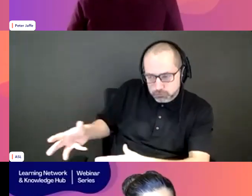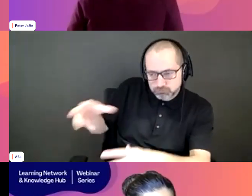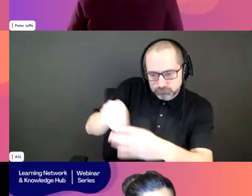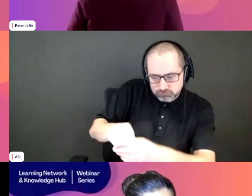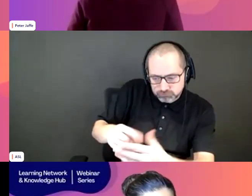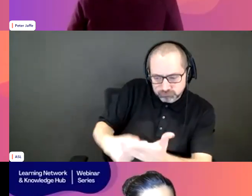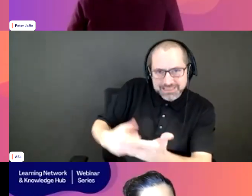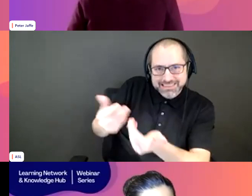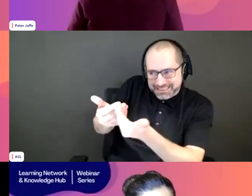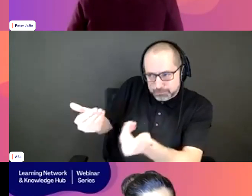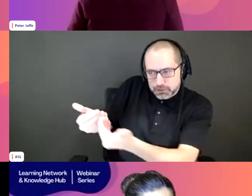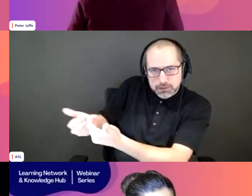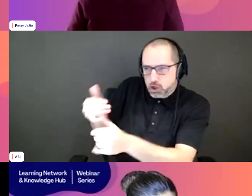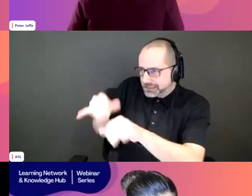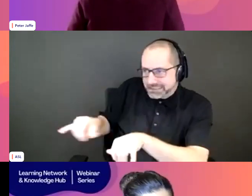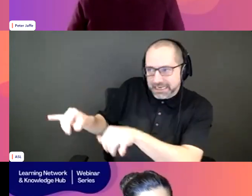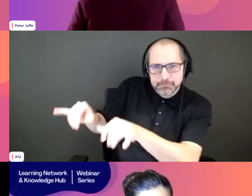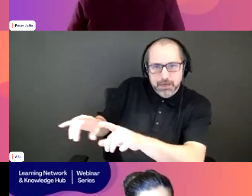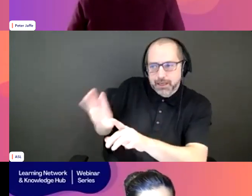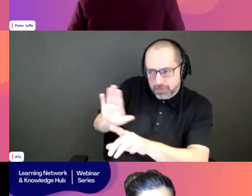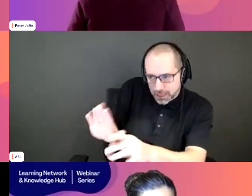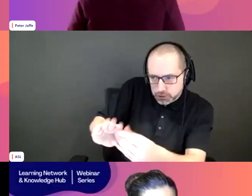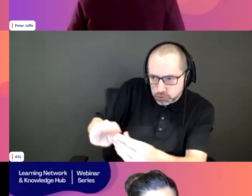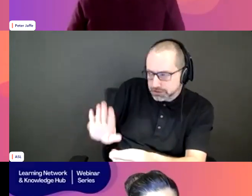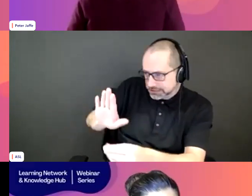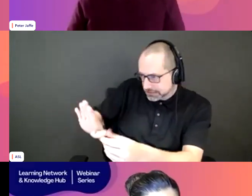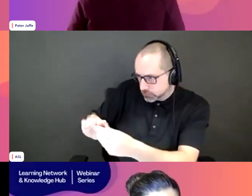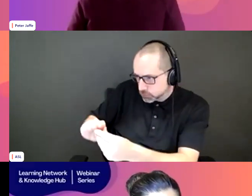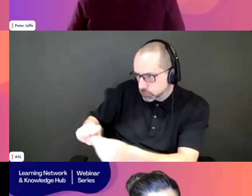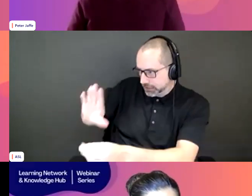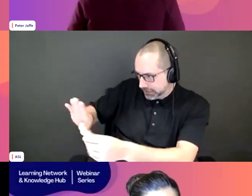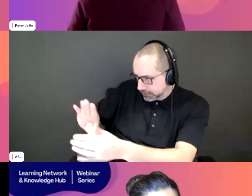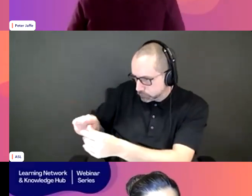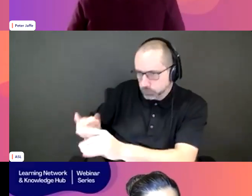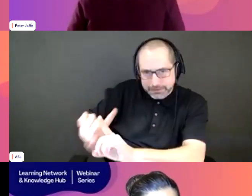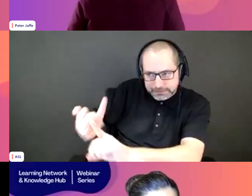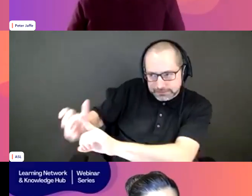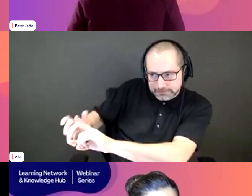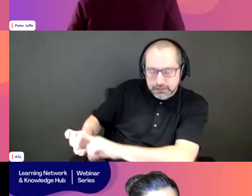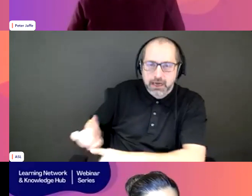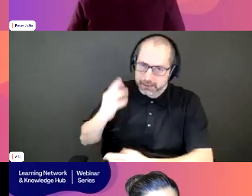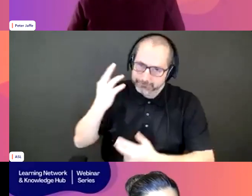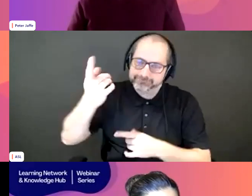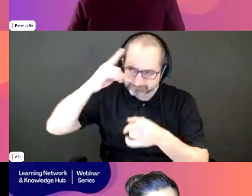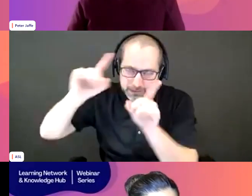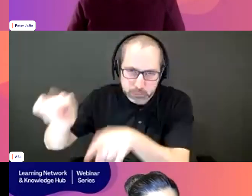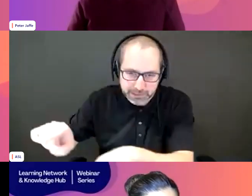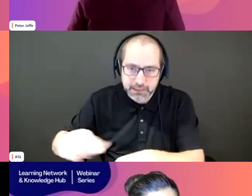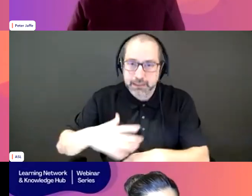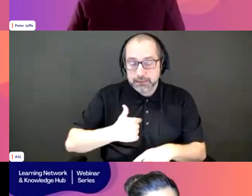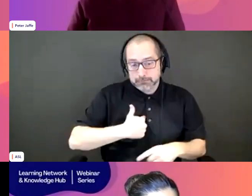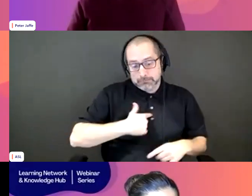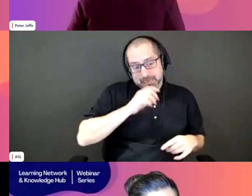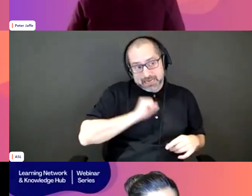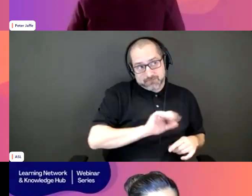doit être une prise en compte considération au cas par cas et je suis tout à fait d'accord j'ai peut-être qu'à 5 ans